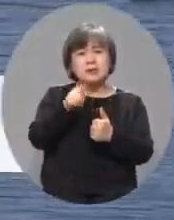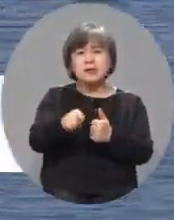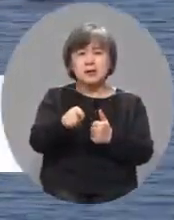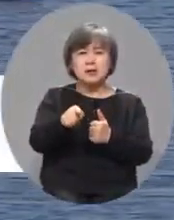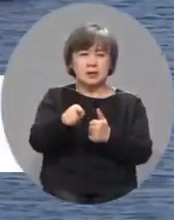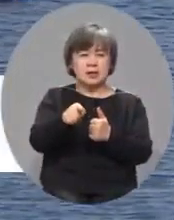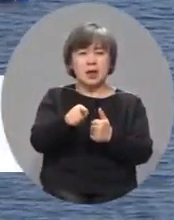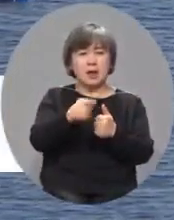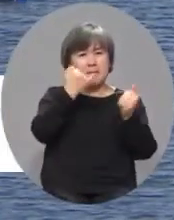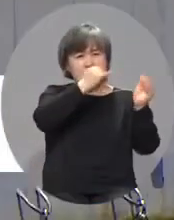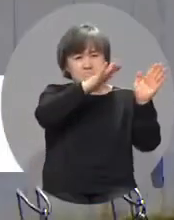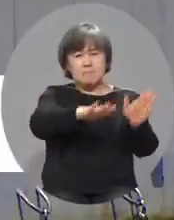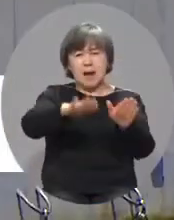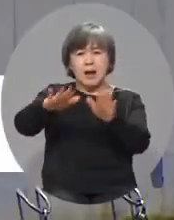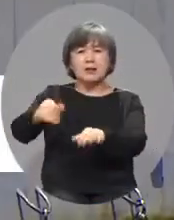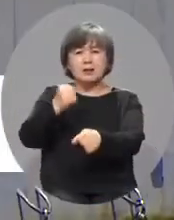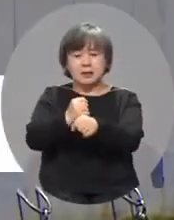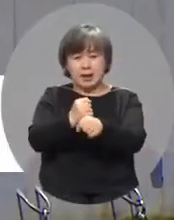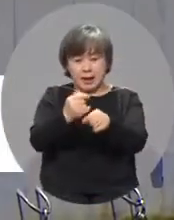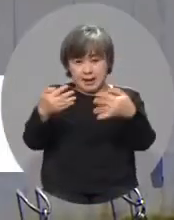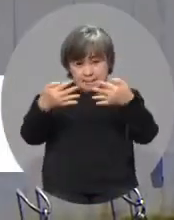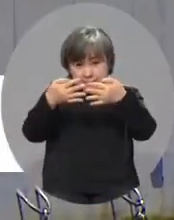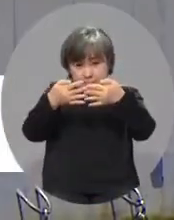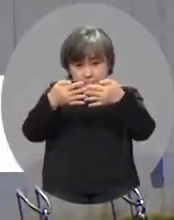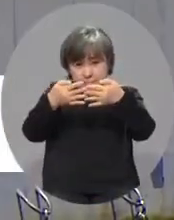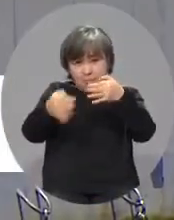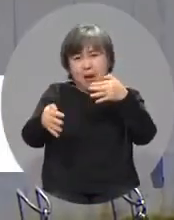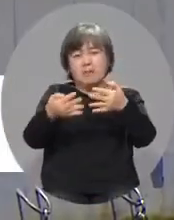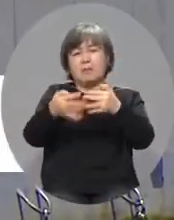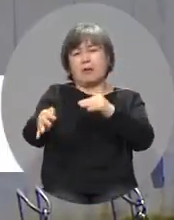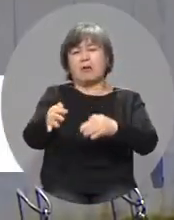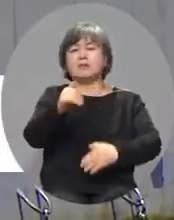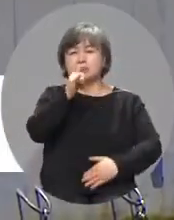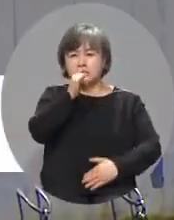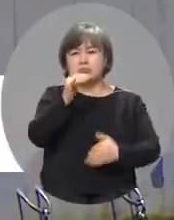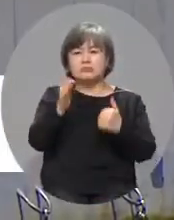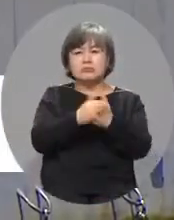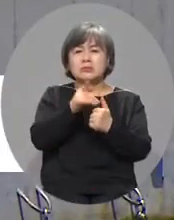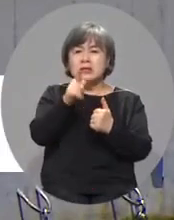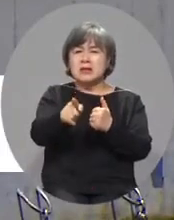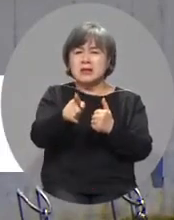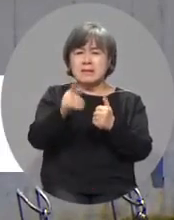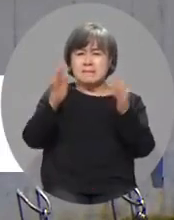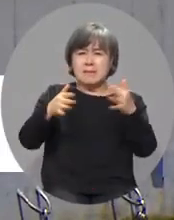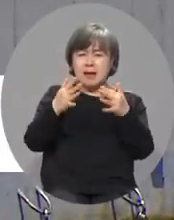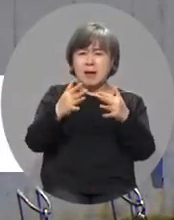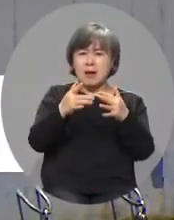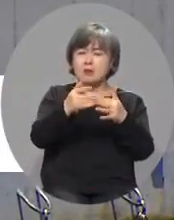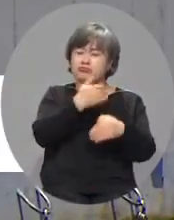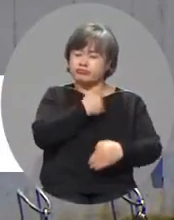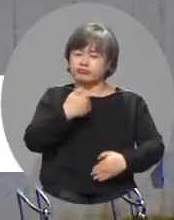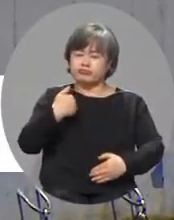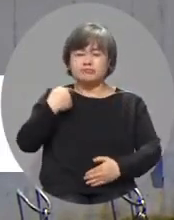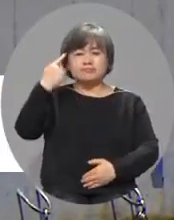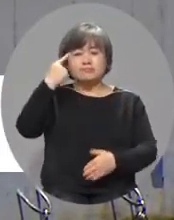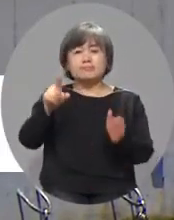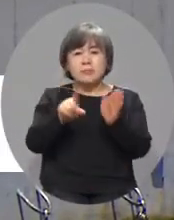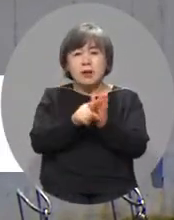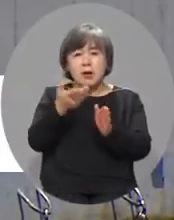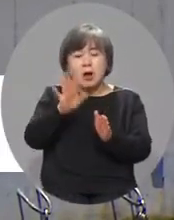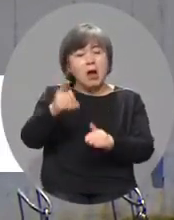때문에 끼워져야 되니까 접속부가 파손이 되고 있었습니다. 우리의 광도가 조금 충분할 거라고 생각을